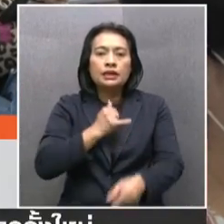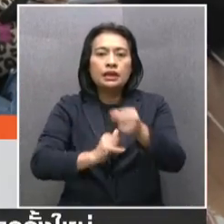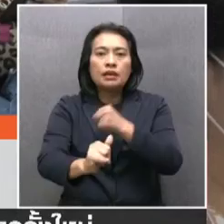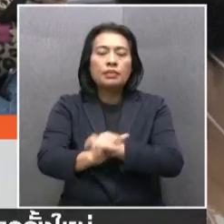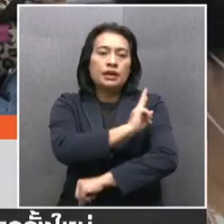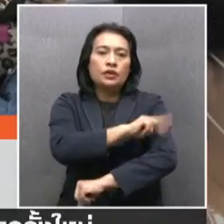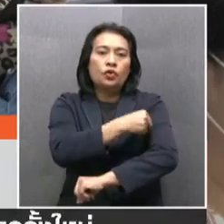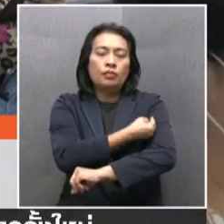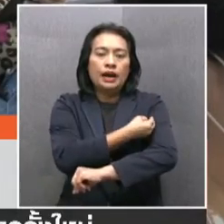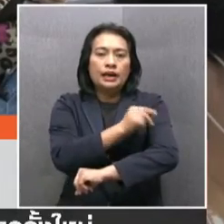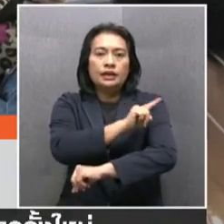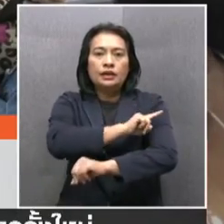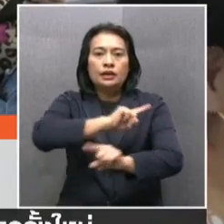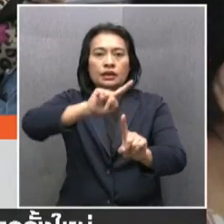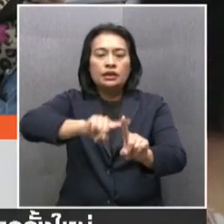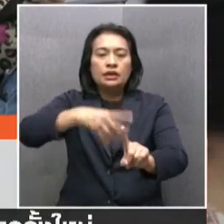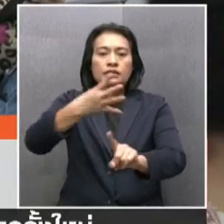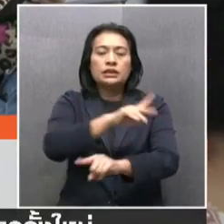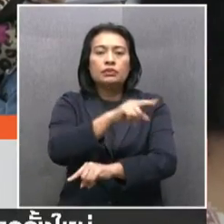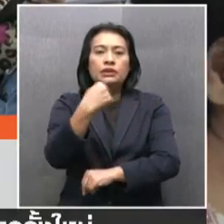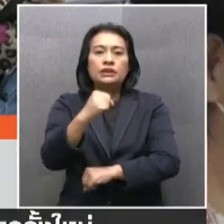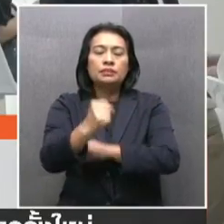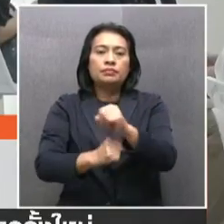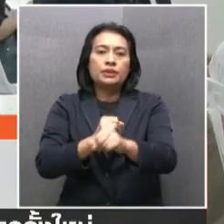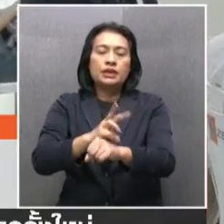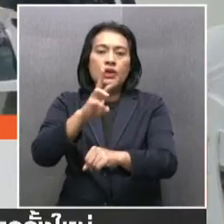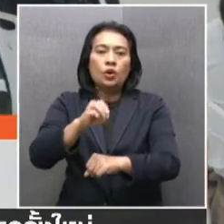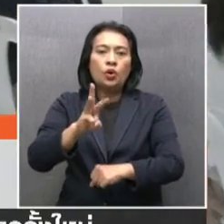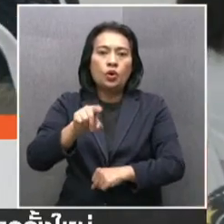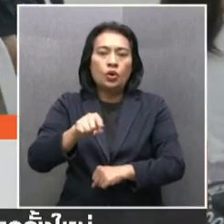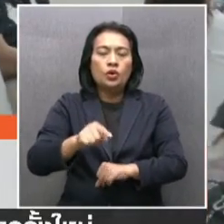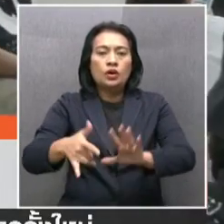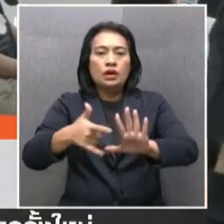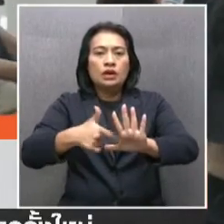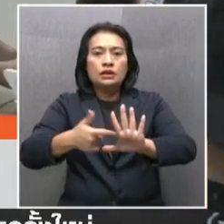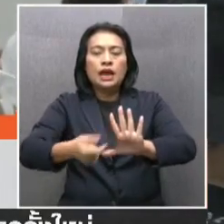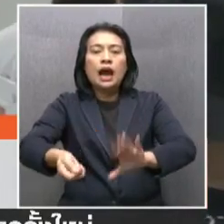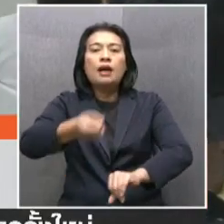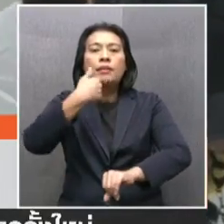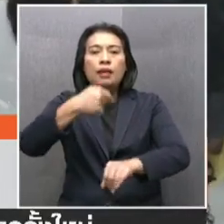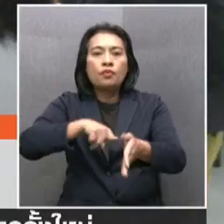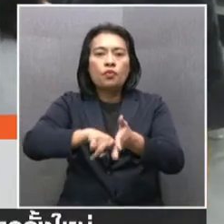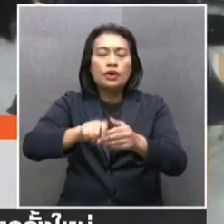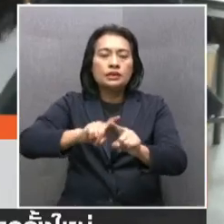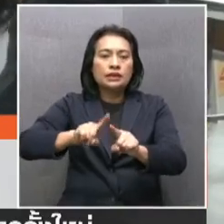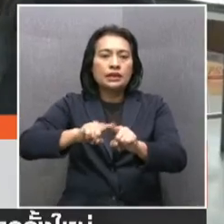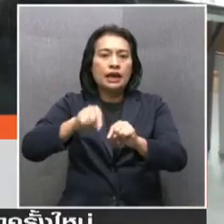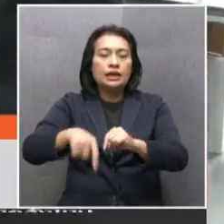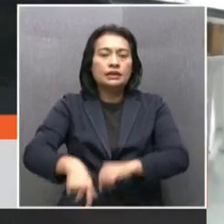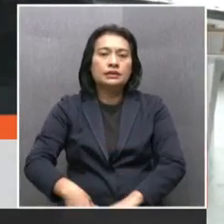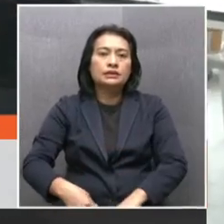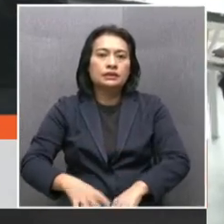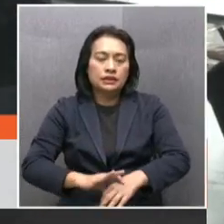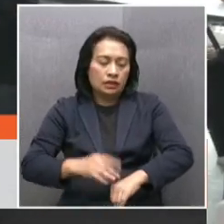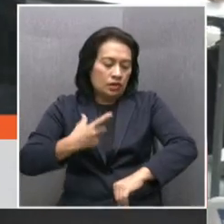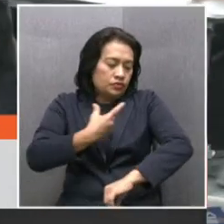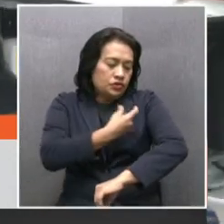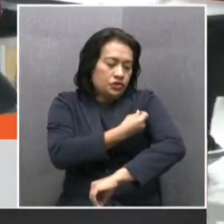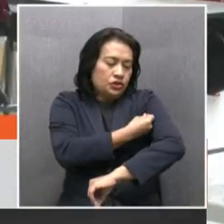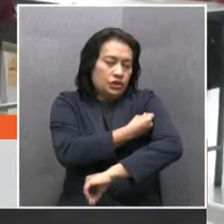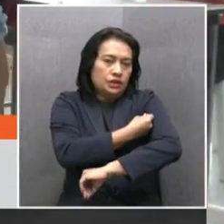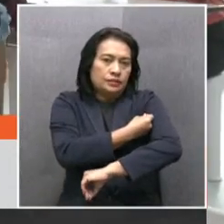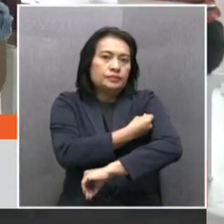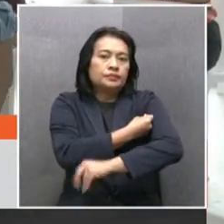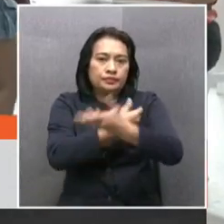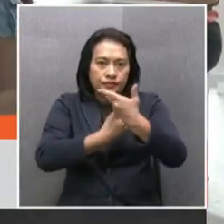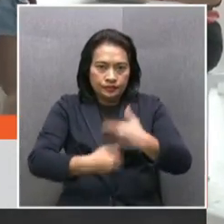าบาลวันที่10เมษายน2566เริ่มให้ยาต้านไวรัสแรมเดซิเวียค่ะฉีดเข้าเส้นเลือด คื